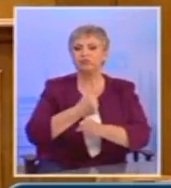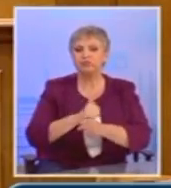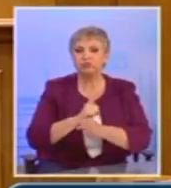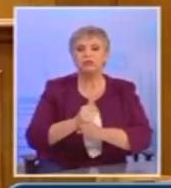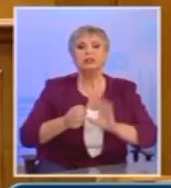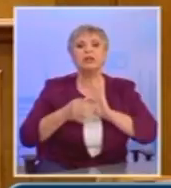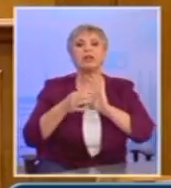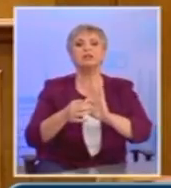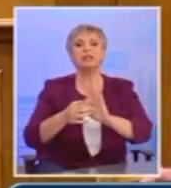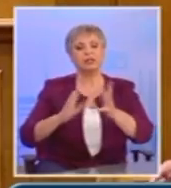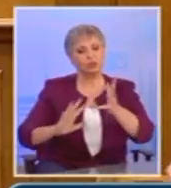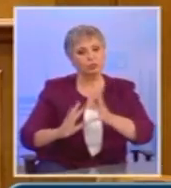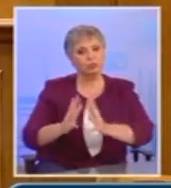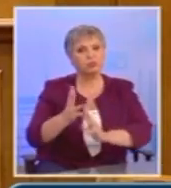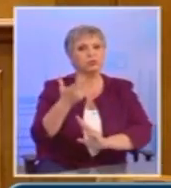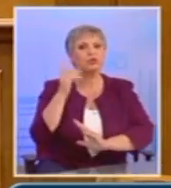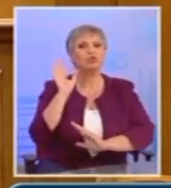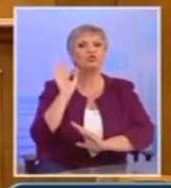ευημερία.